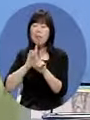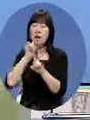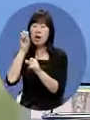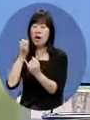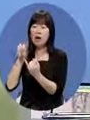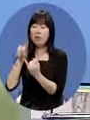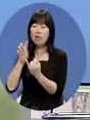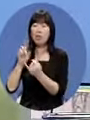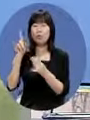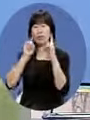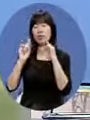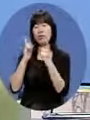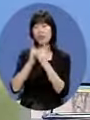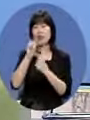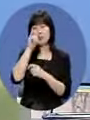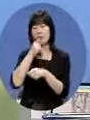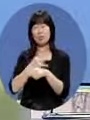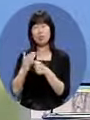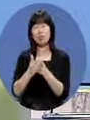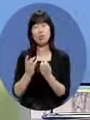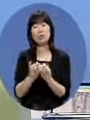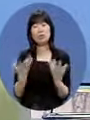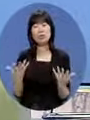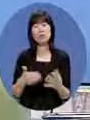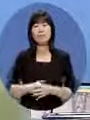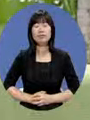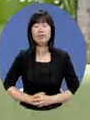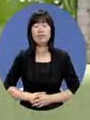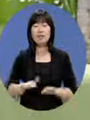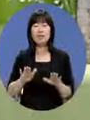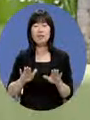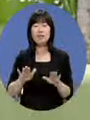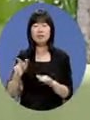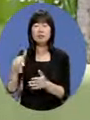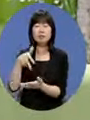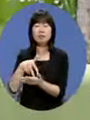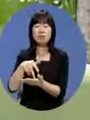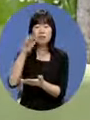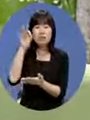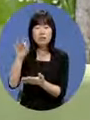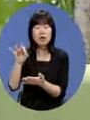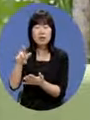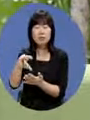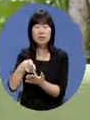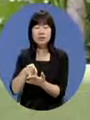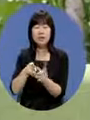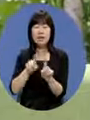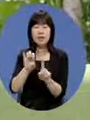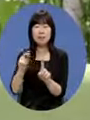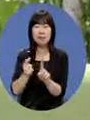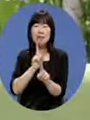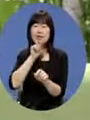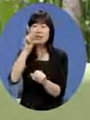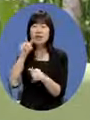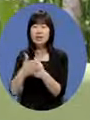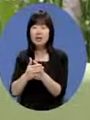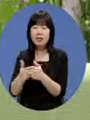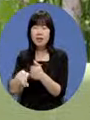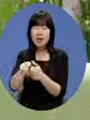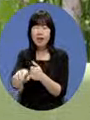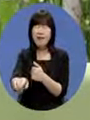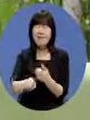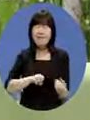상철 하는거 그런 얘기가 어떻게 할 수 없는 건데 근데 사실 저희 입장에서는 요 피자 한 판 그거 시켜먹었다 우리가